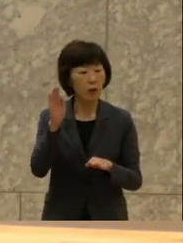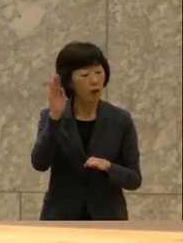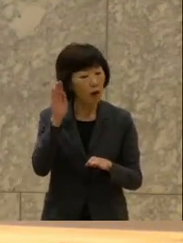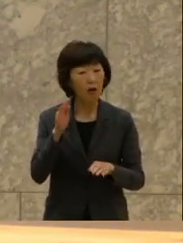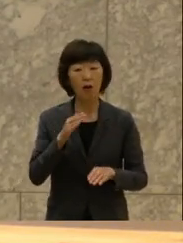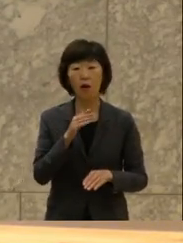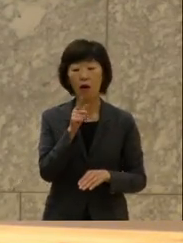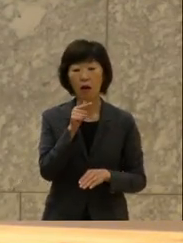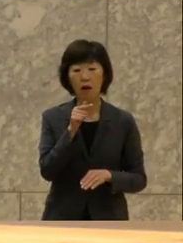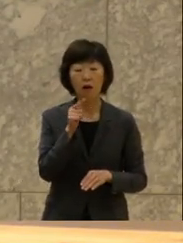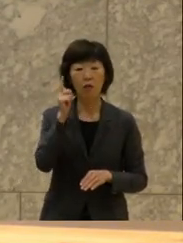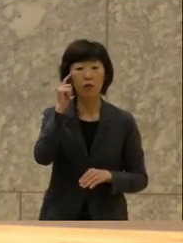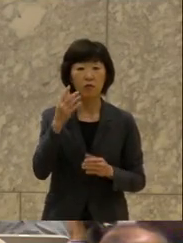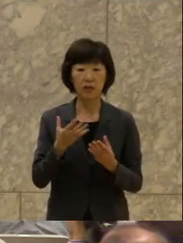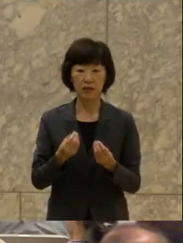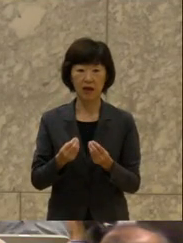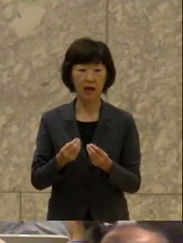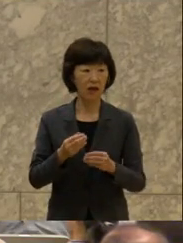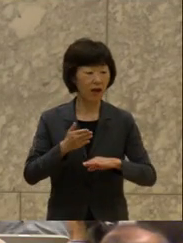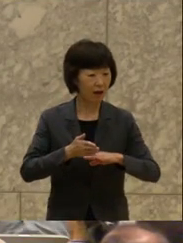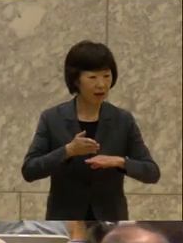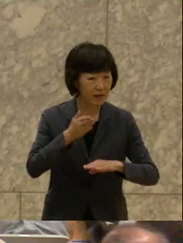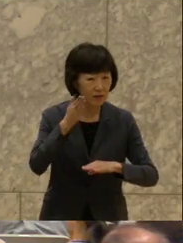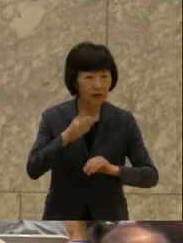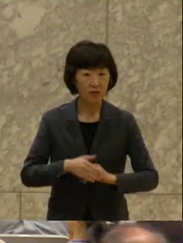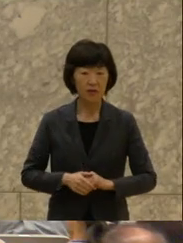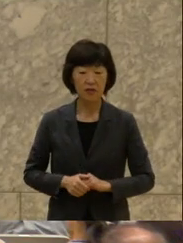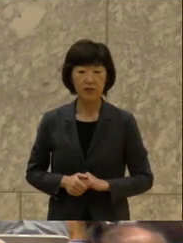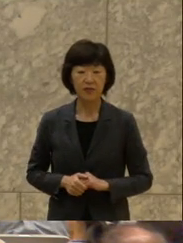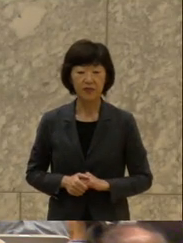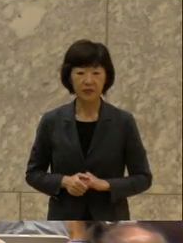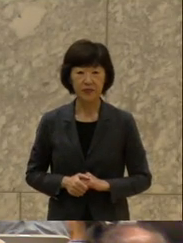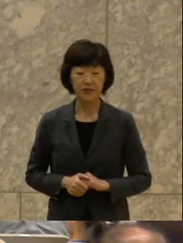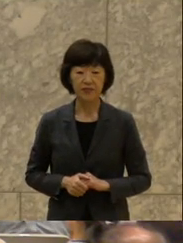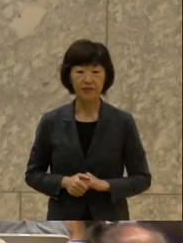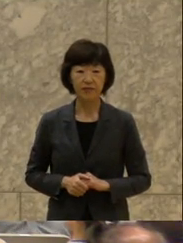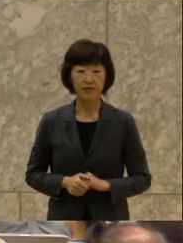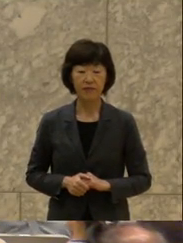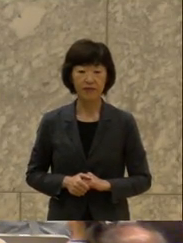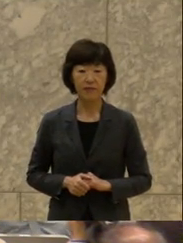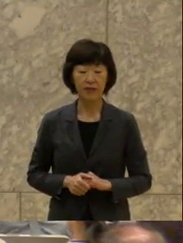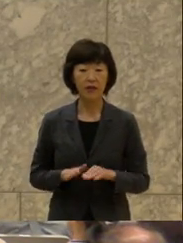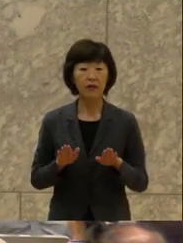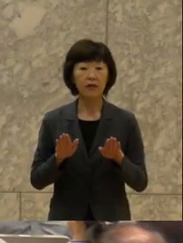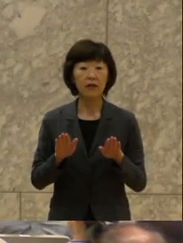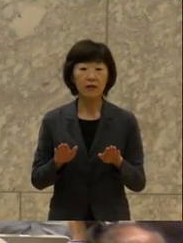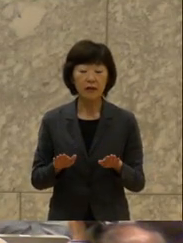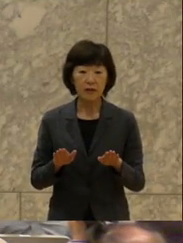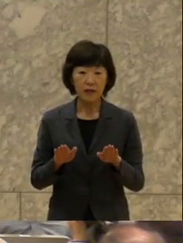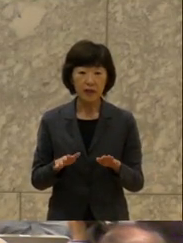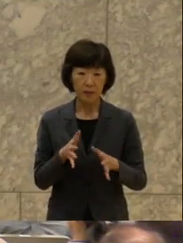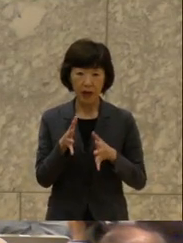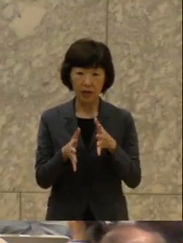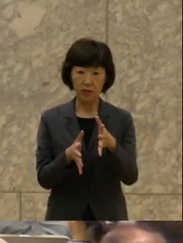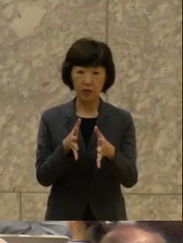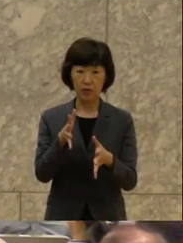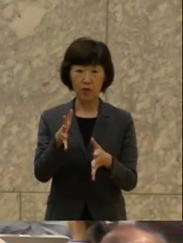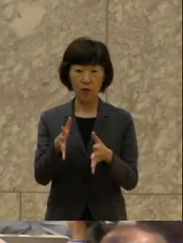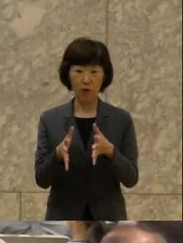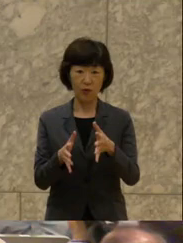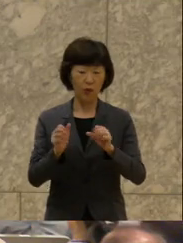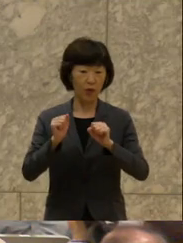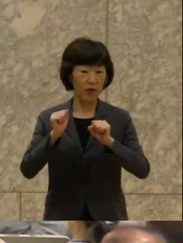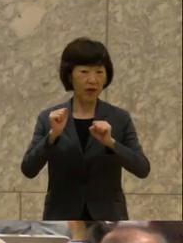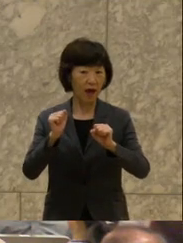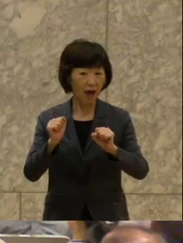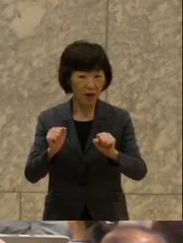たありがとうございますさあそれではですねこの今あのスポーツをやること